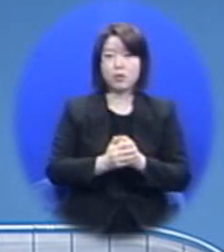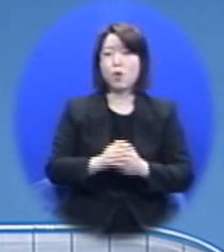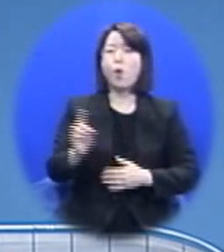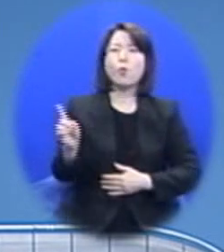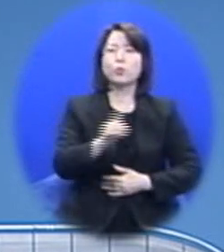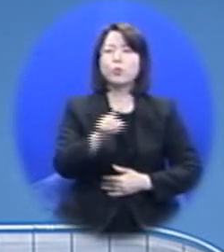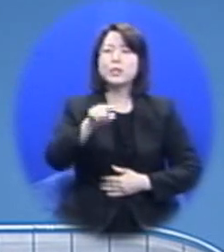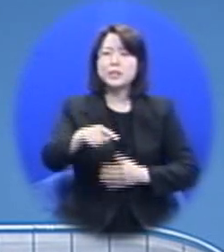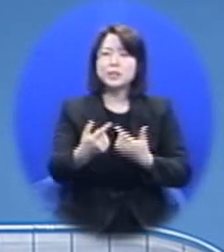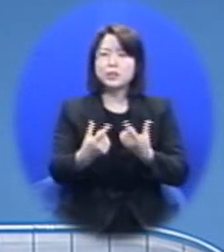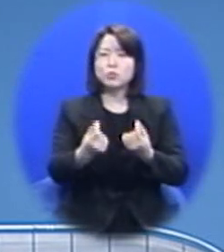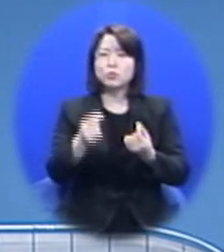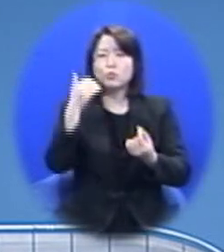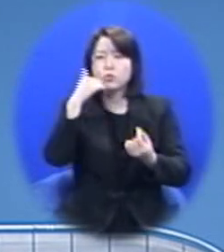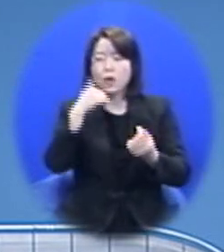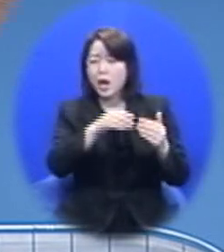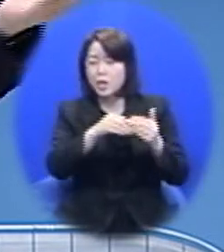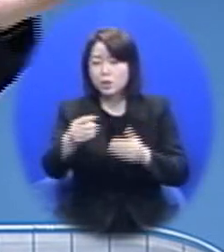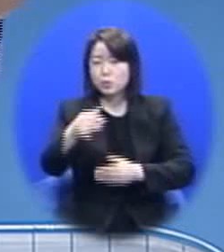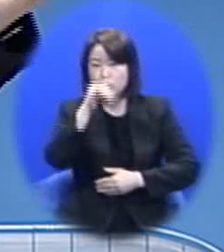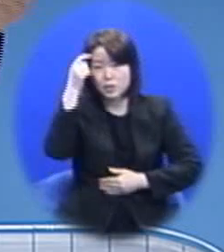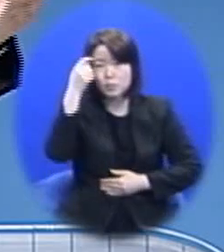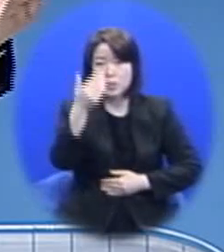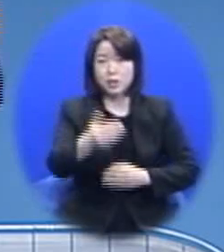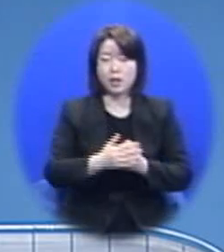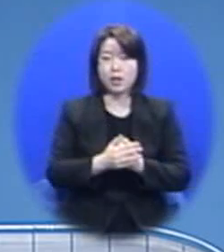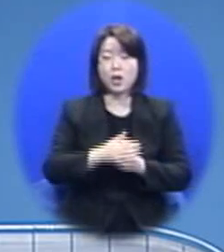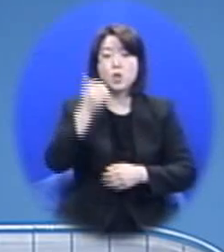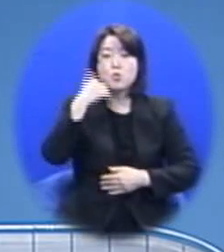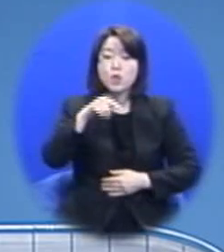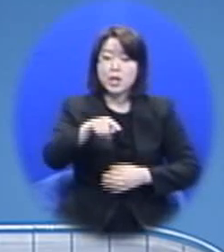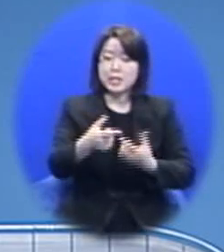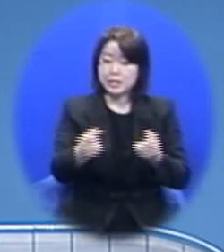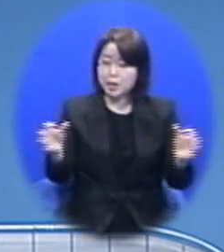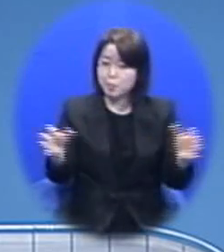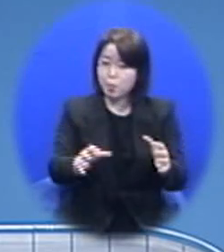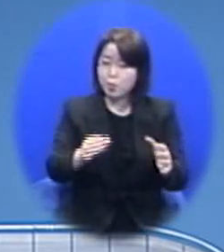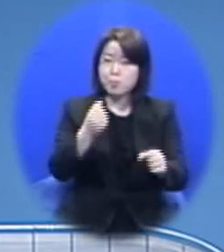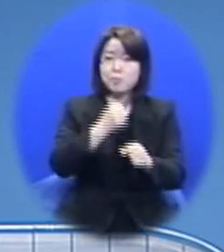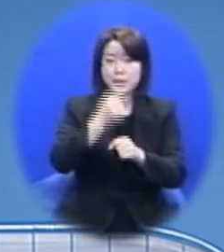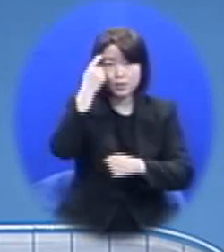누가 그렇게 하신 거죠? 누가 우리를 이렇게 모으게 하신 거죠?